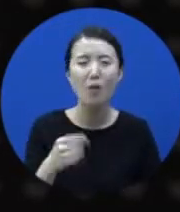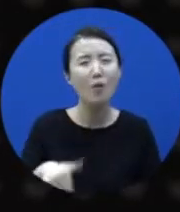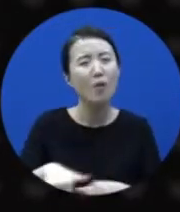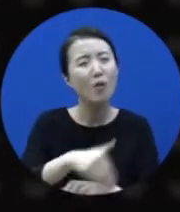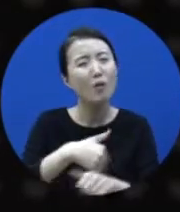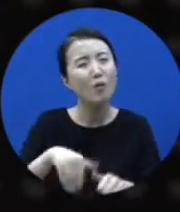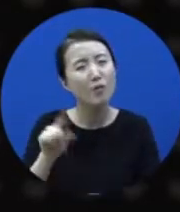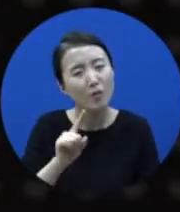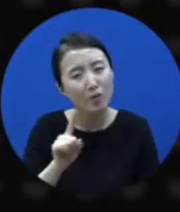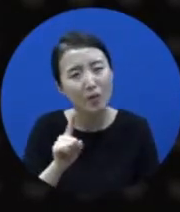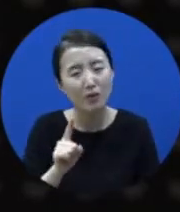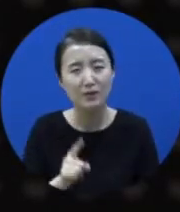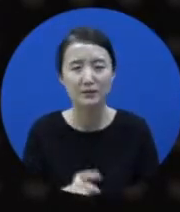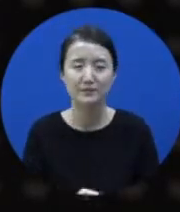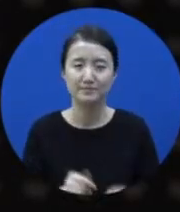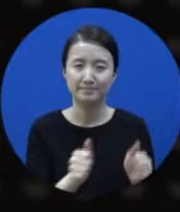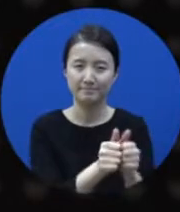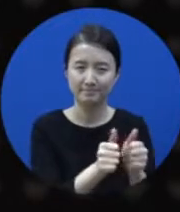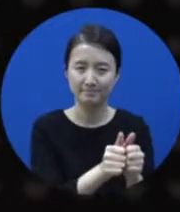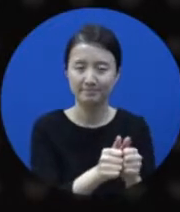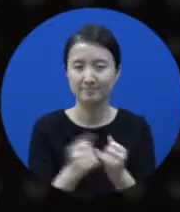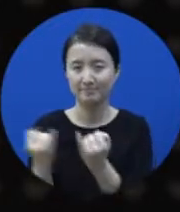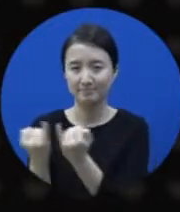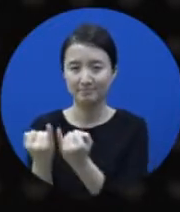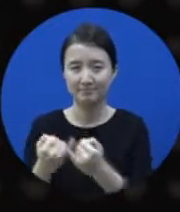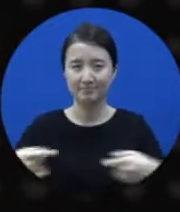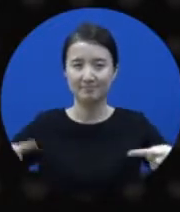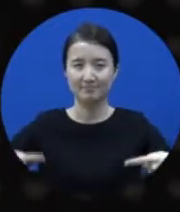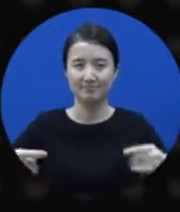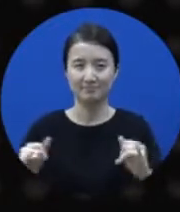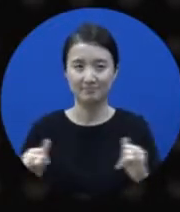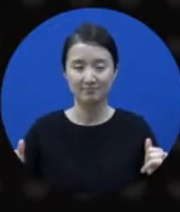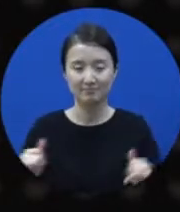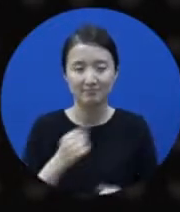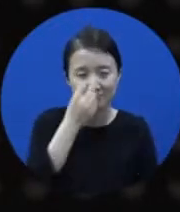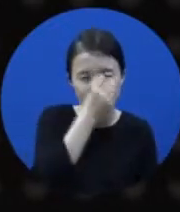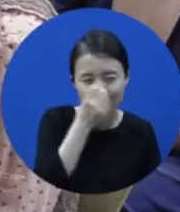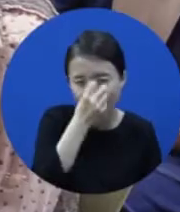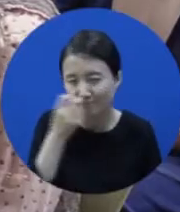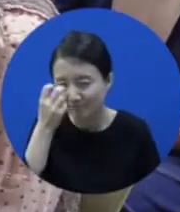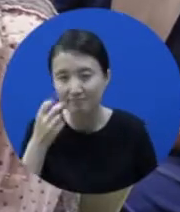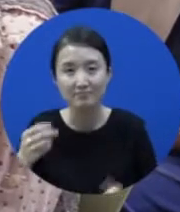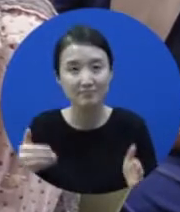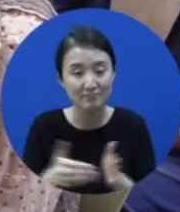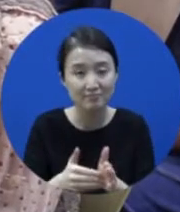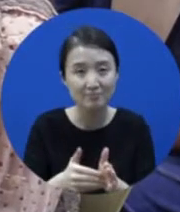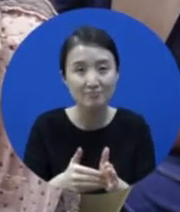해봤답니다. 남녀 1,000명씩. 여자들이 보는 매력 포인트 뭐가 있을까요?